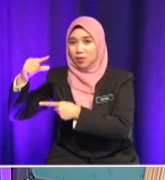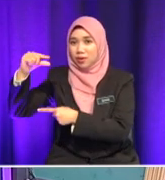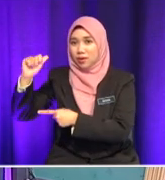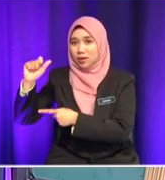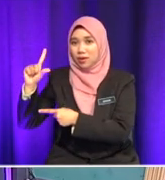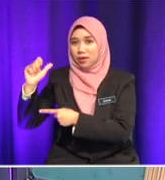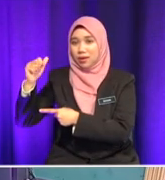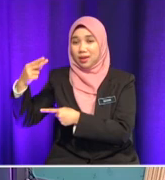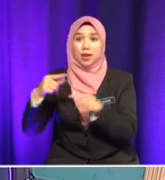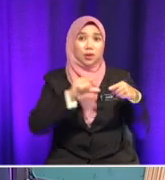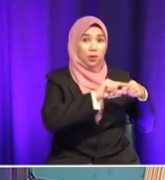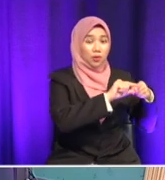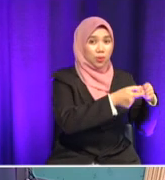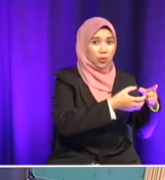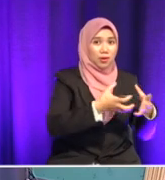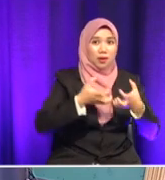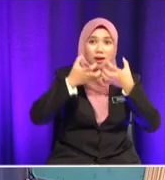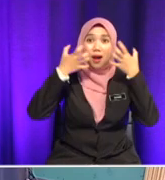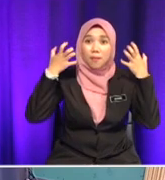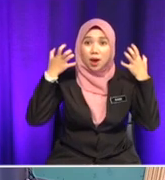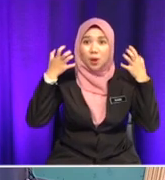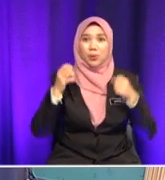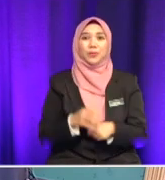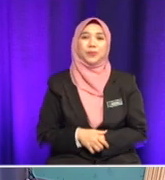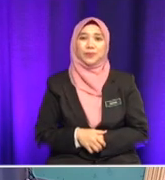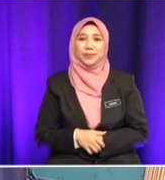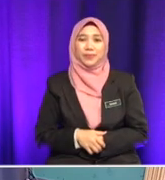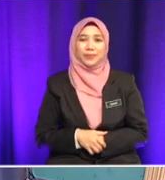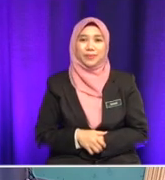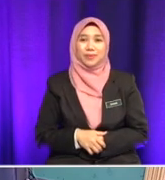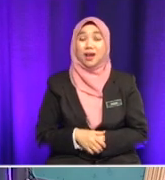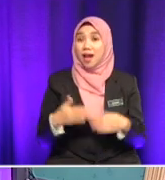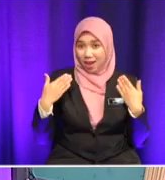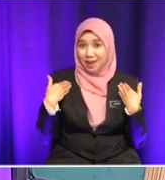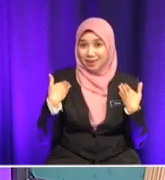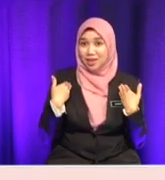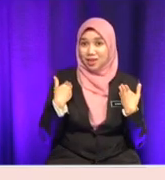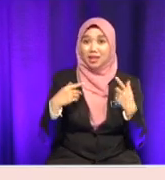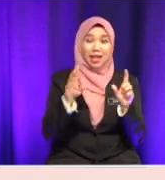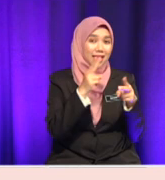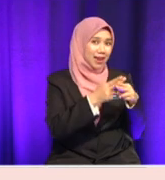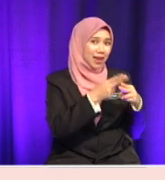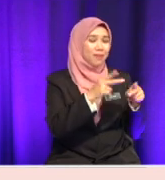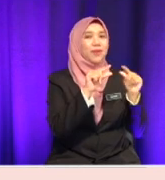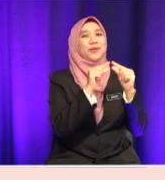udang harimau murid boleh tunjukkan ada tak nama kumpulan masing-masing